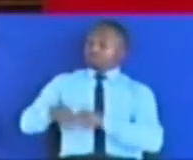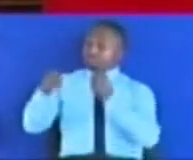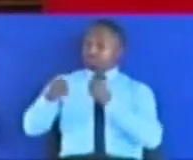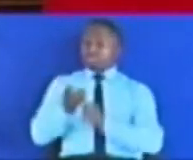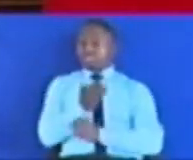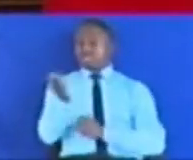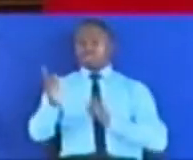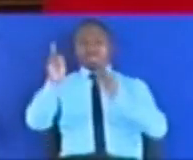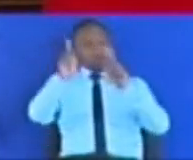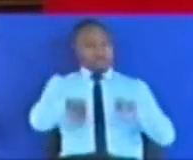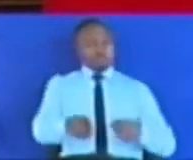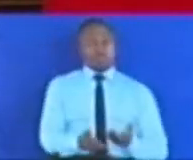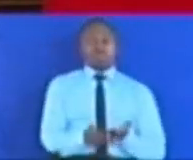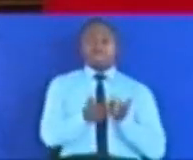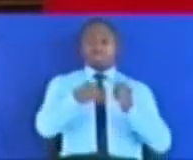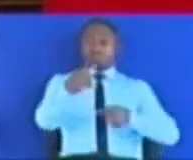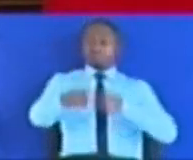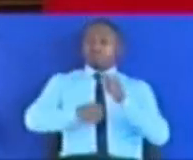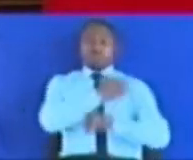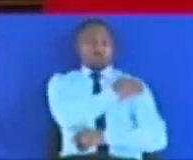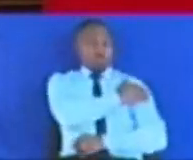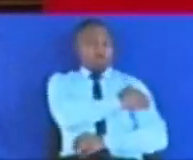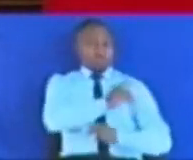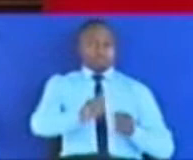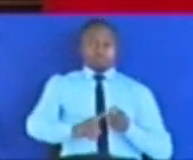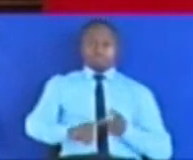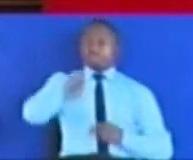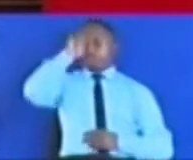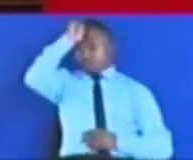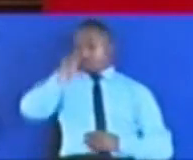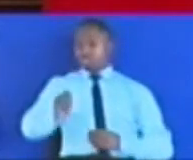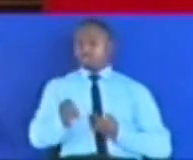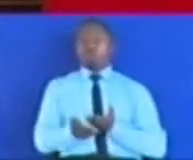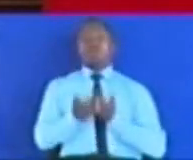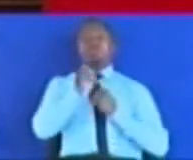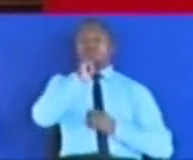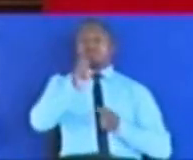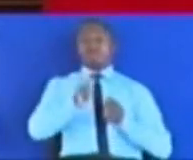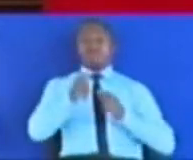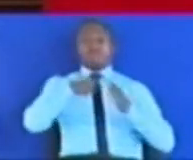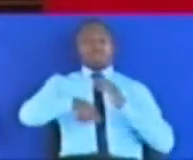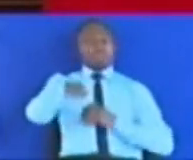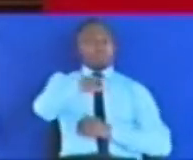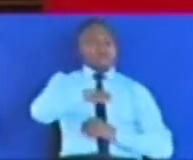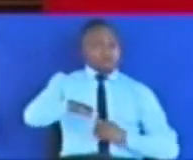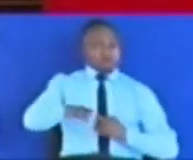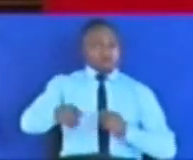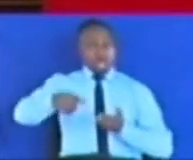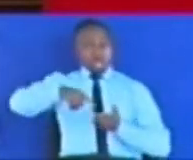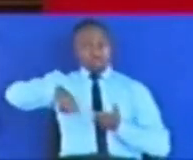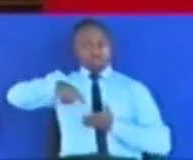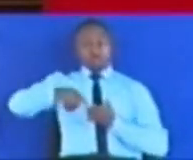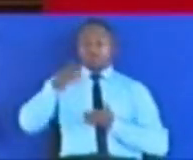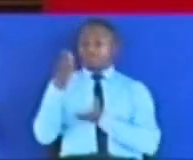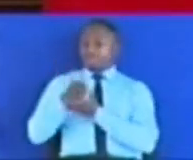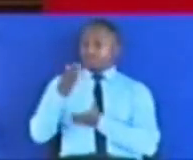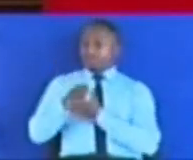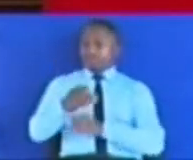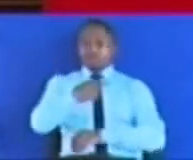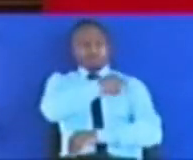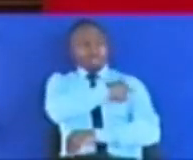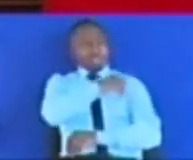mashine nyingine kwa ajili ya kusupport. Lakini mheshimiwa na speaker, katika maeneo ambayo vituo vimekamilika na